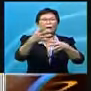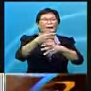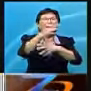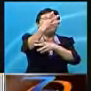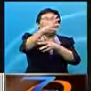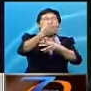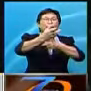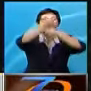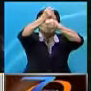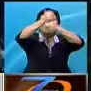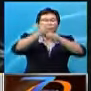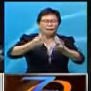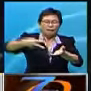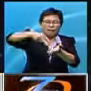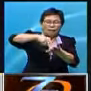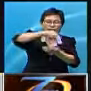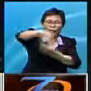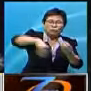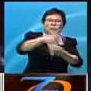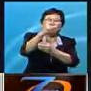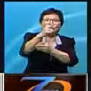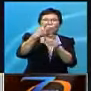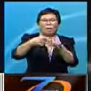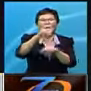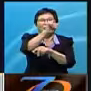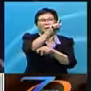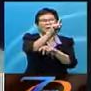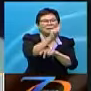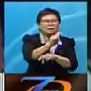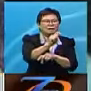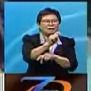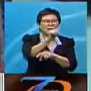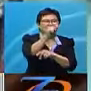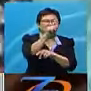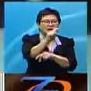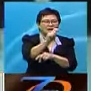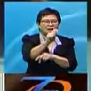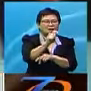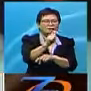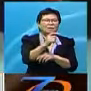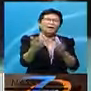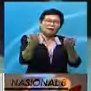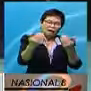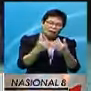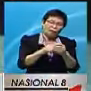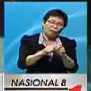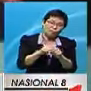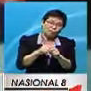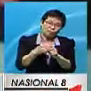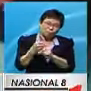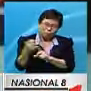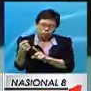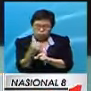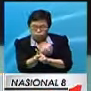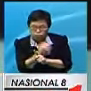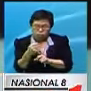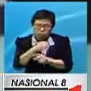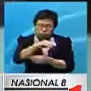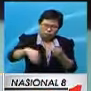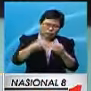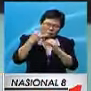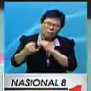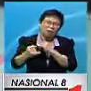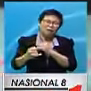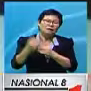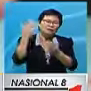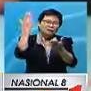kemenangan bangkit di pusingan kedua. Namun, E.T. berjaya menahan segala asakan dan kembali mengasak lawannya pada pusingan terakhir hingga